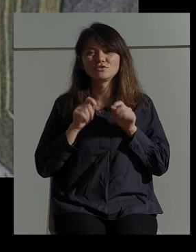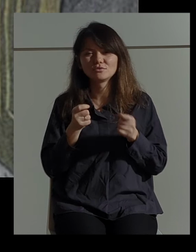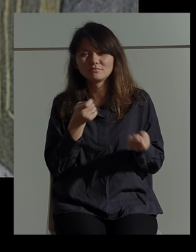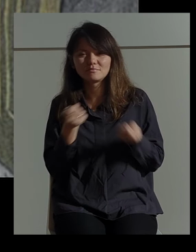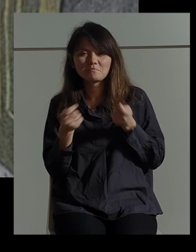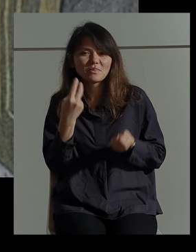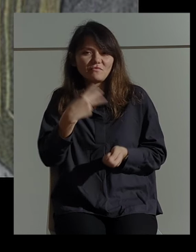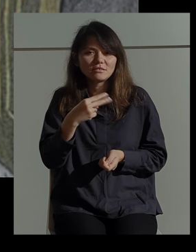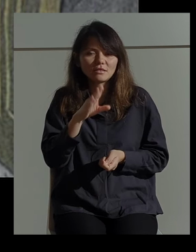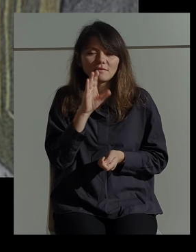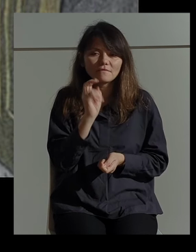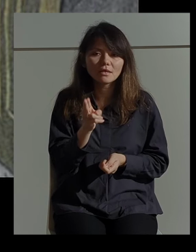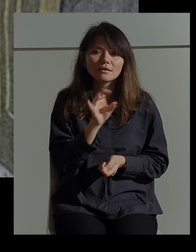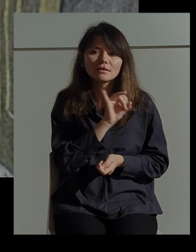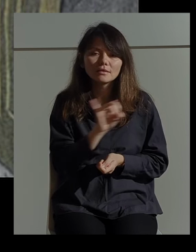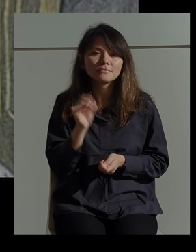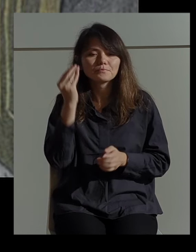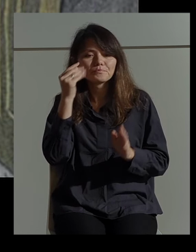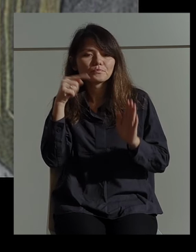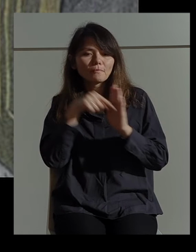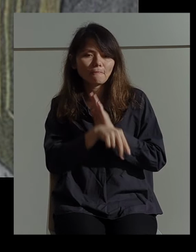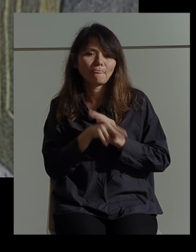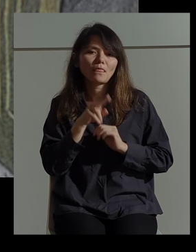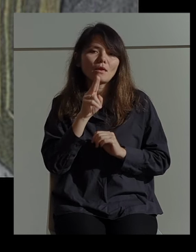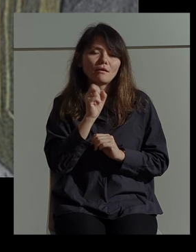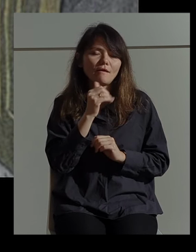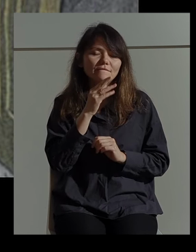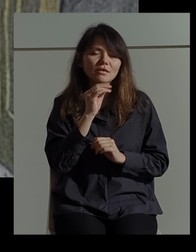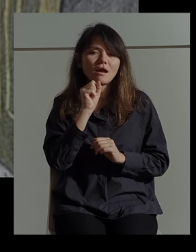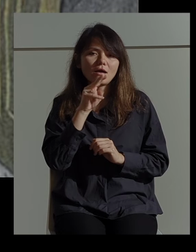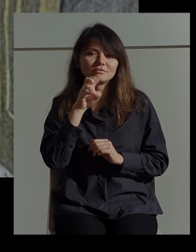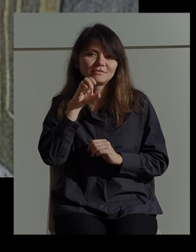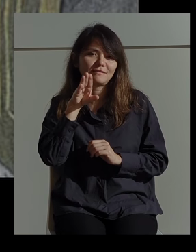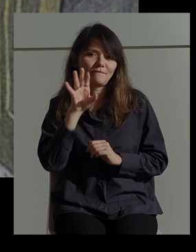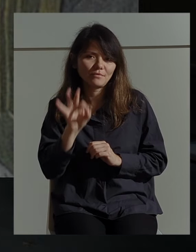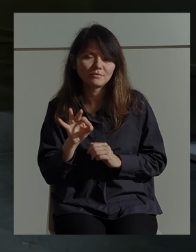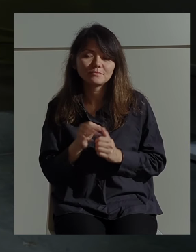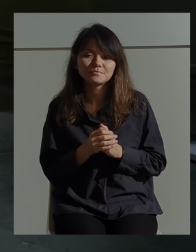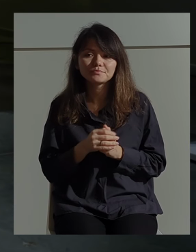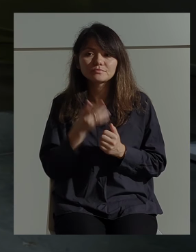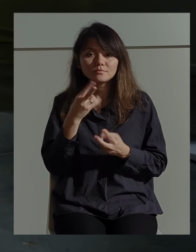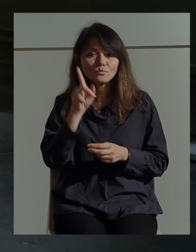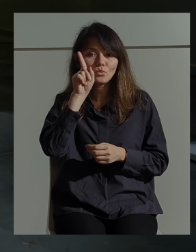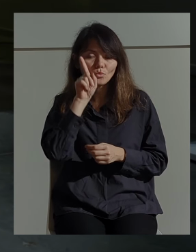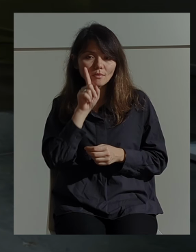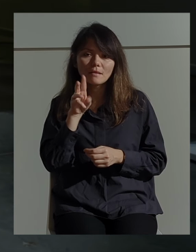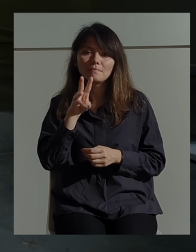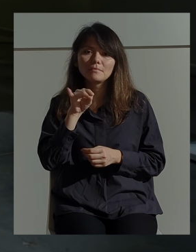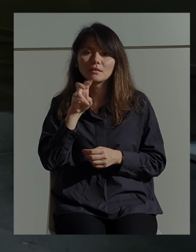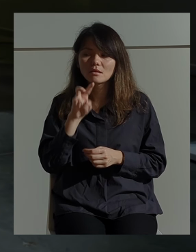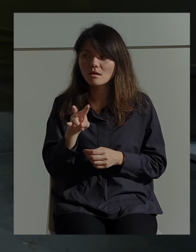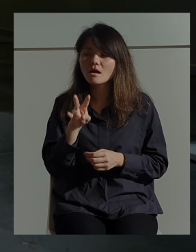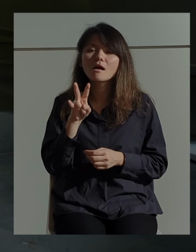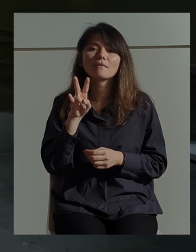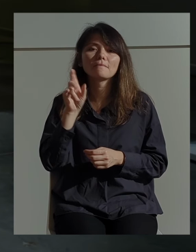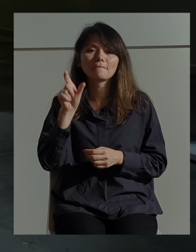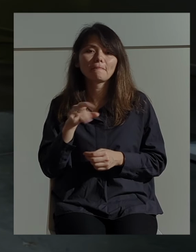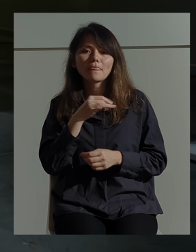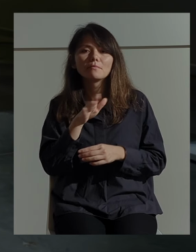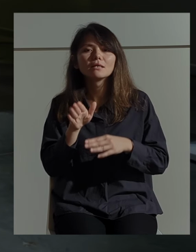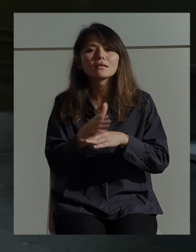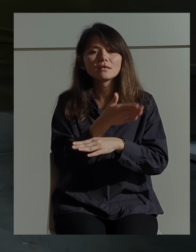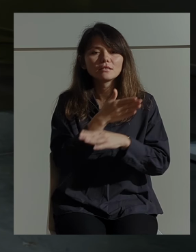века и к сути ковке анстрой след за Миланом кундей разделим